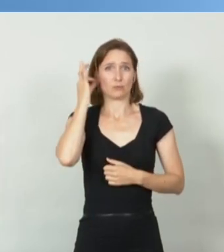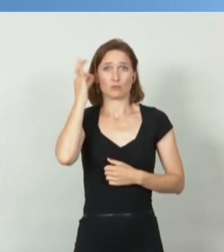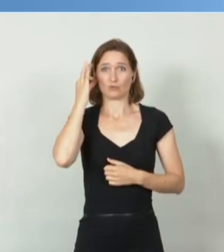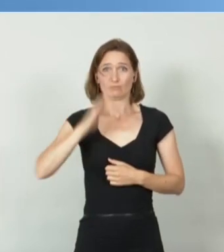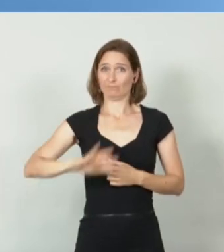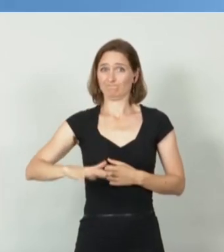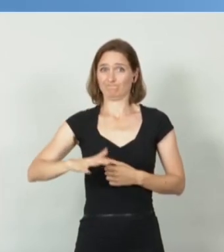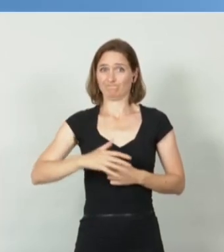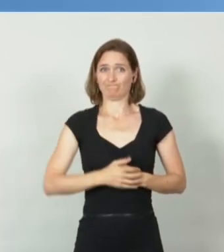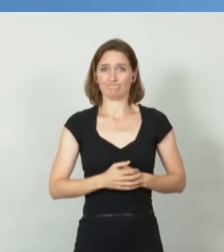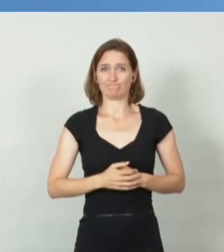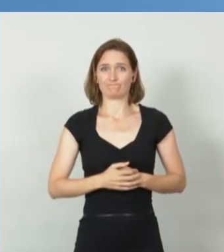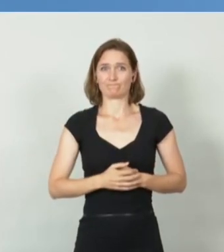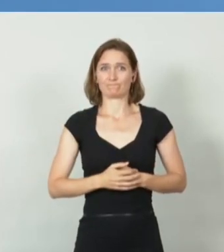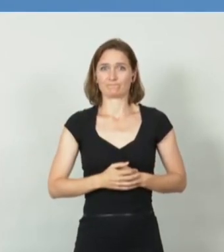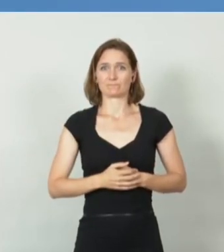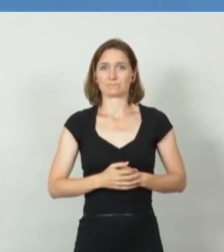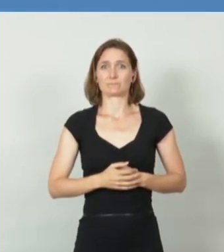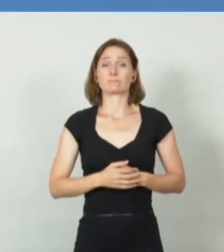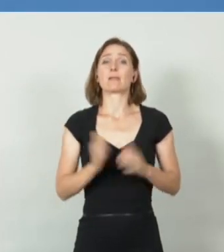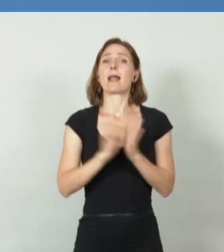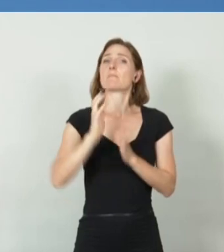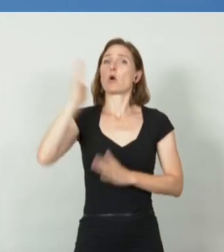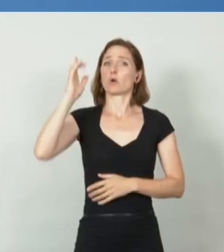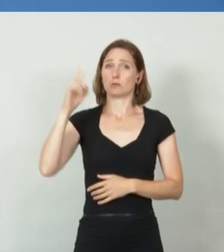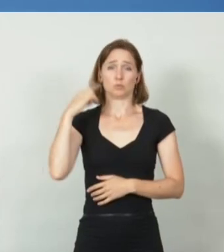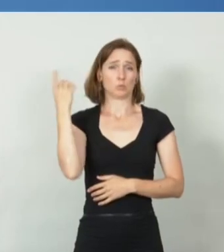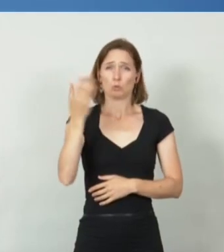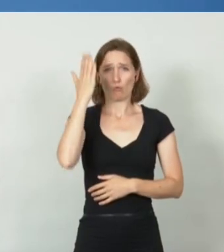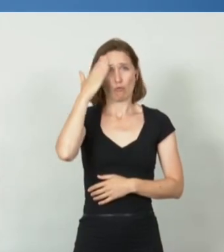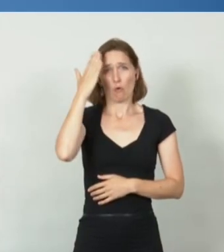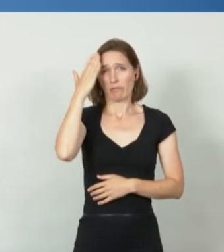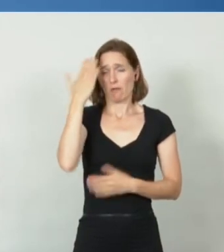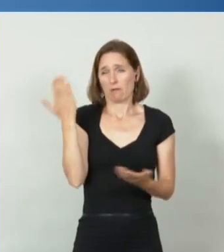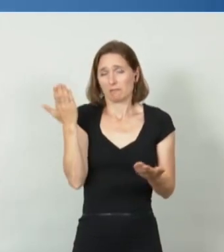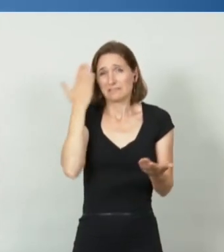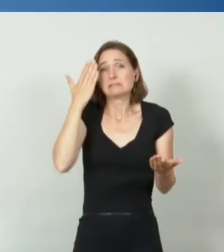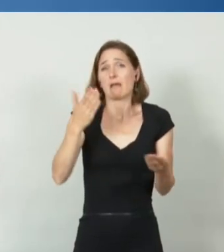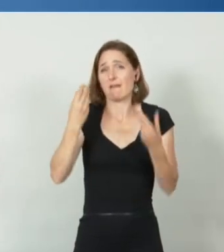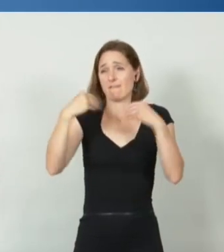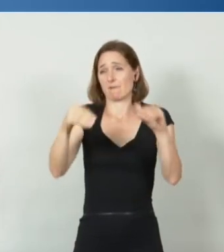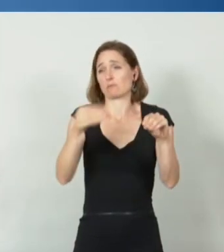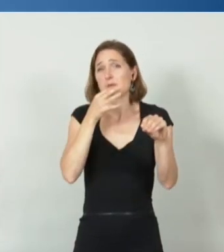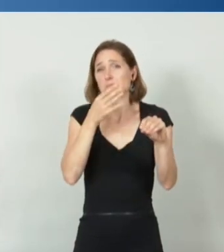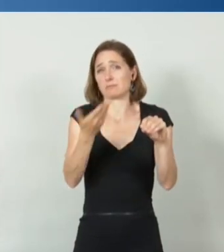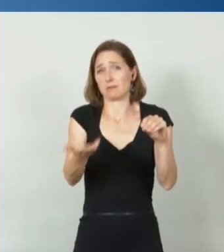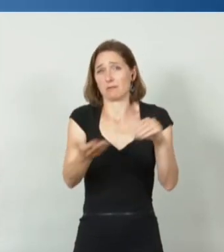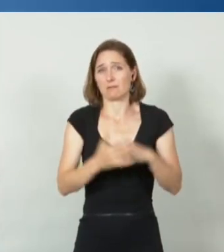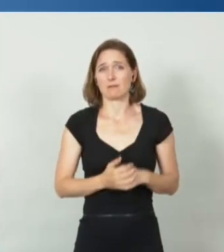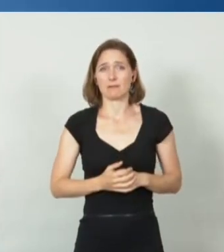allons tous les éléments à l'époque pour savoir cette vente ne serait pas et effectivement